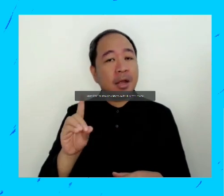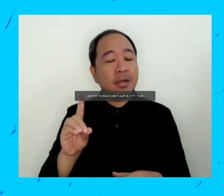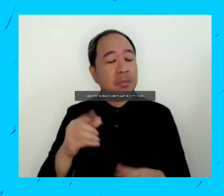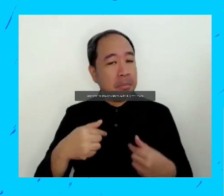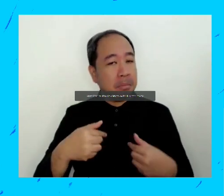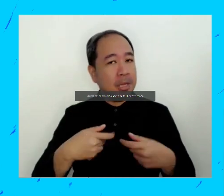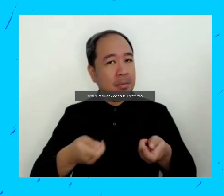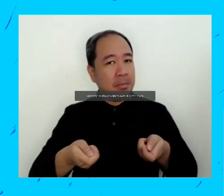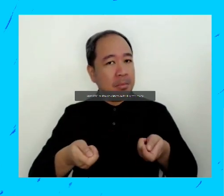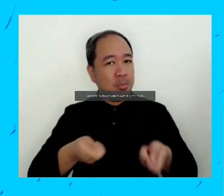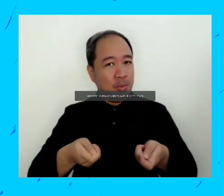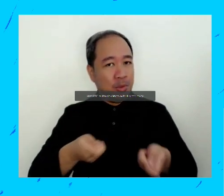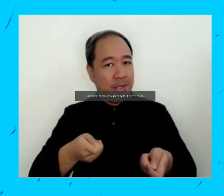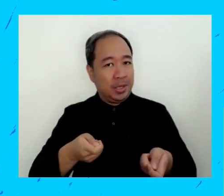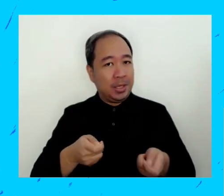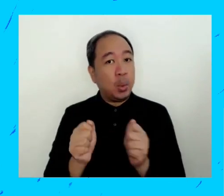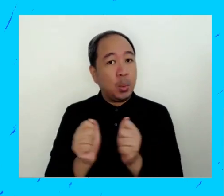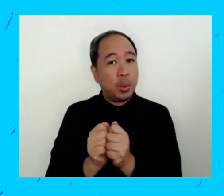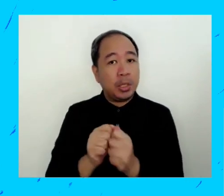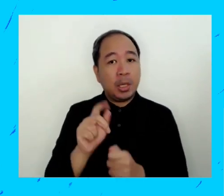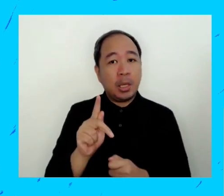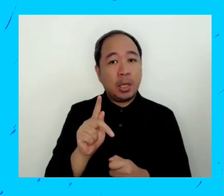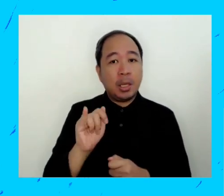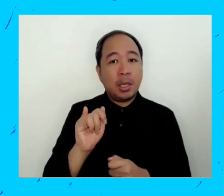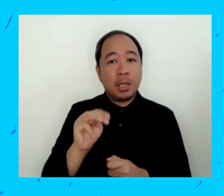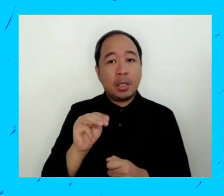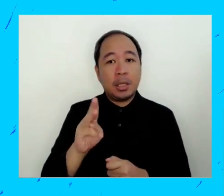modératrice et nous avons notre